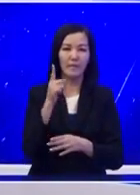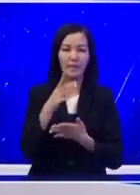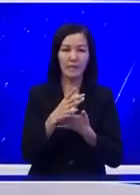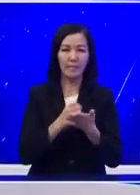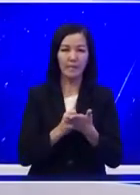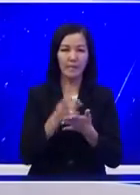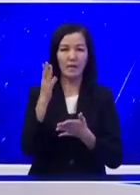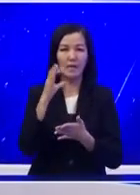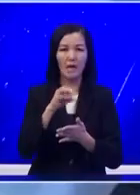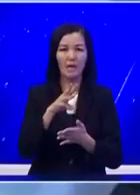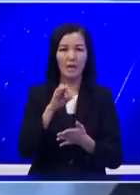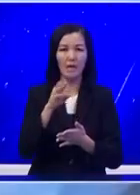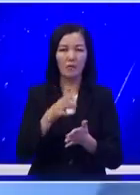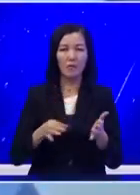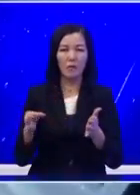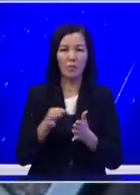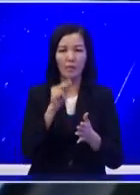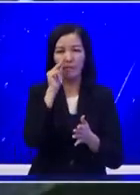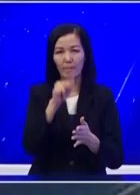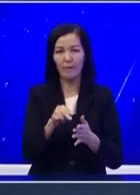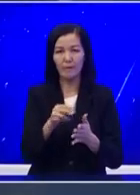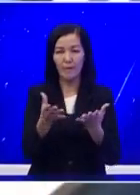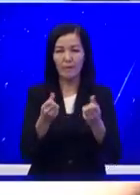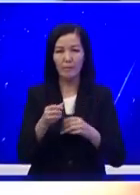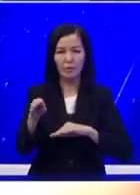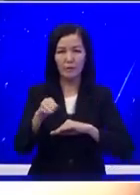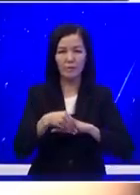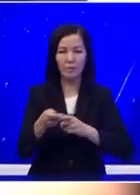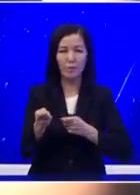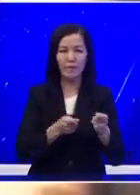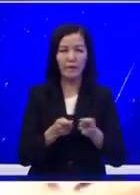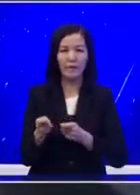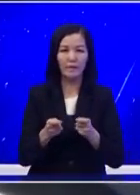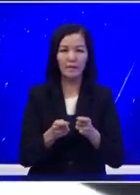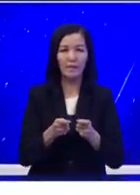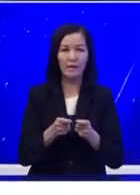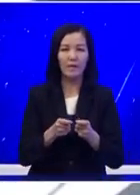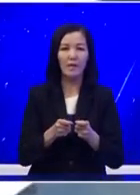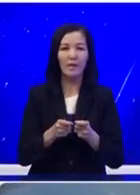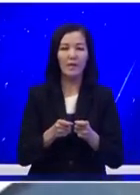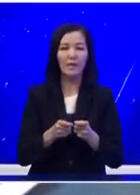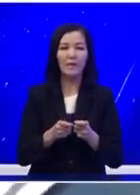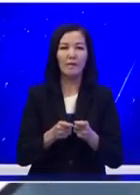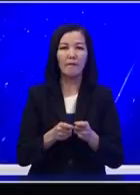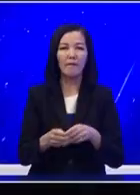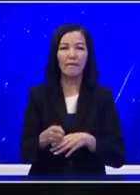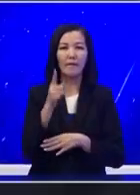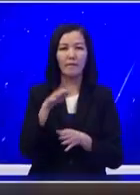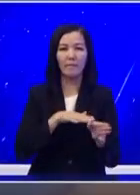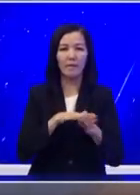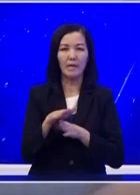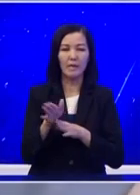Атырауской области. Глава ведомства подозревается в получении взятки от руководителя товарищества, занимающегося выловом и реализацией